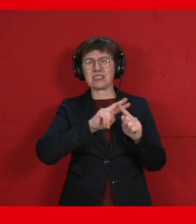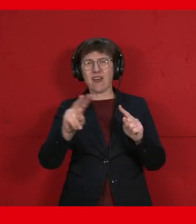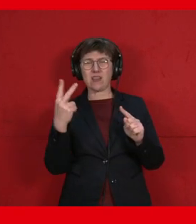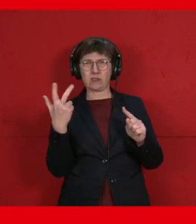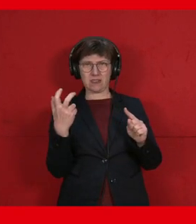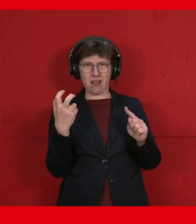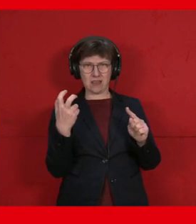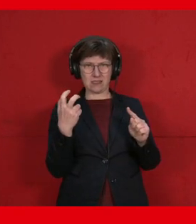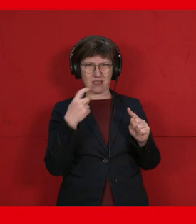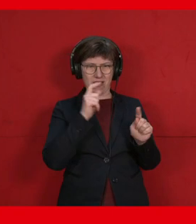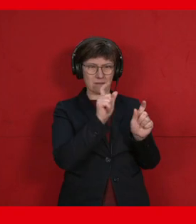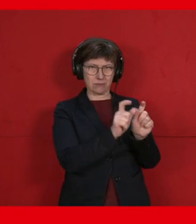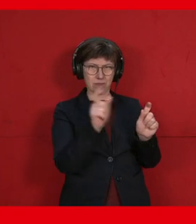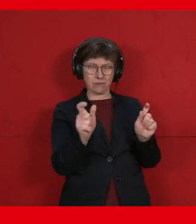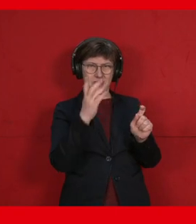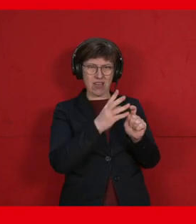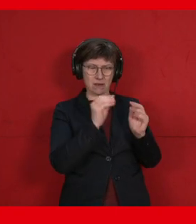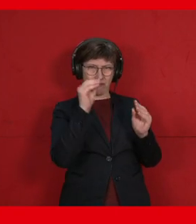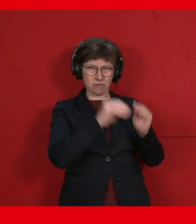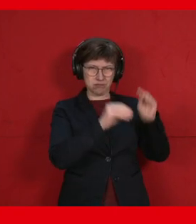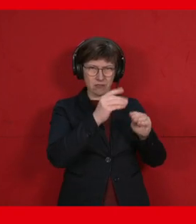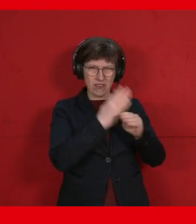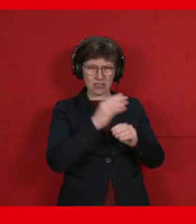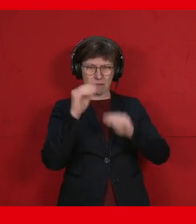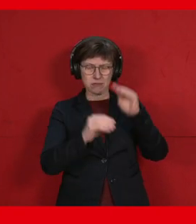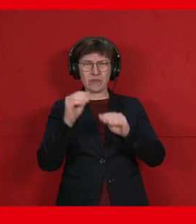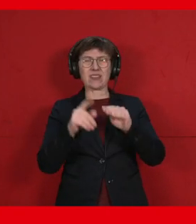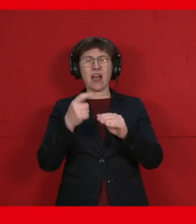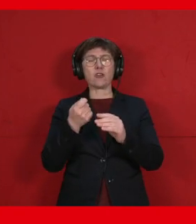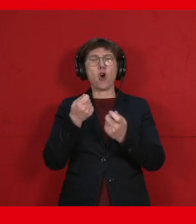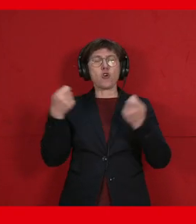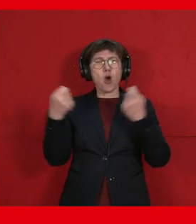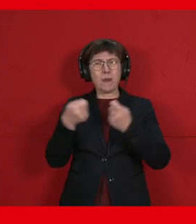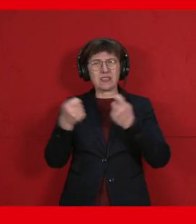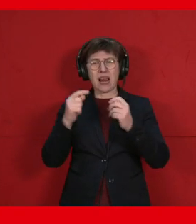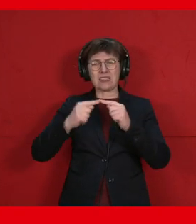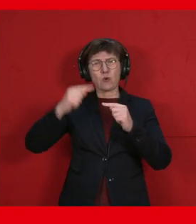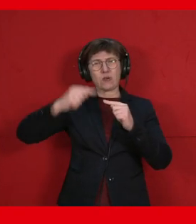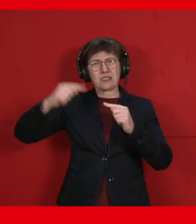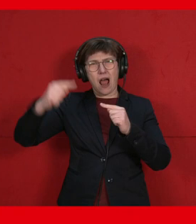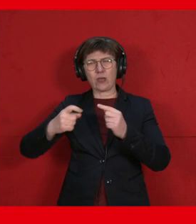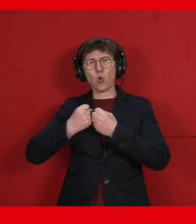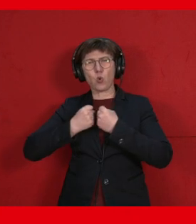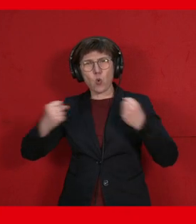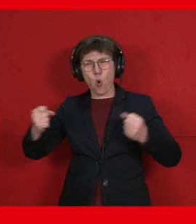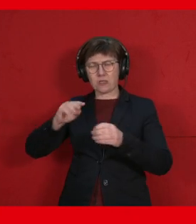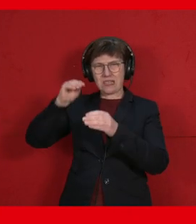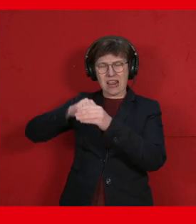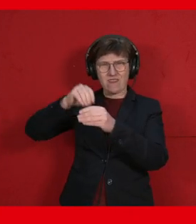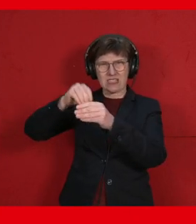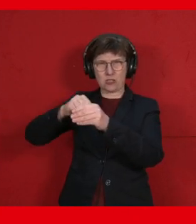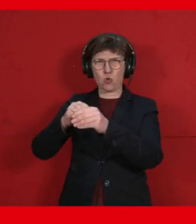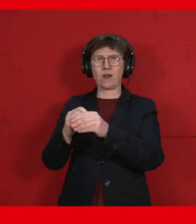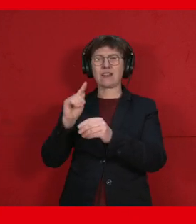Und wenn wir dann für die zweite Hälfte eben, wenn sozusagen die Kommerzialisierung, die Skalierung und auch die großen Investitionen kommen, dann müssen wir wirklich auch